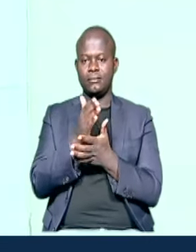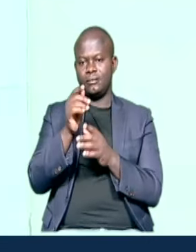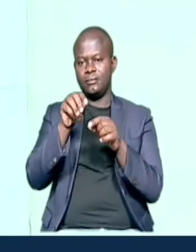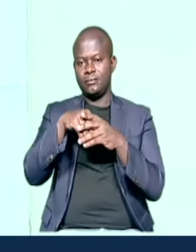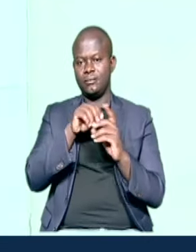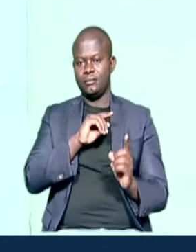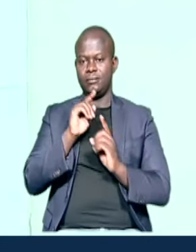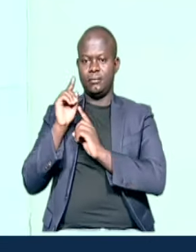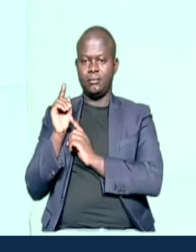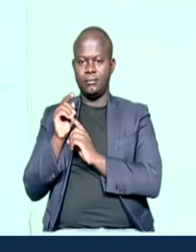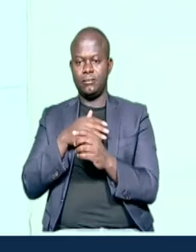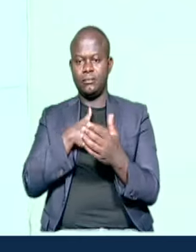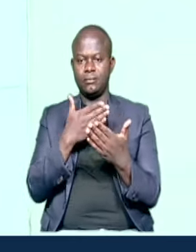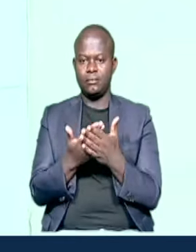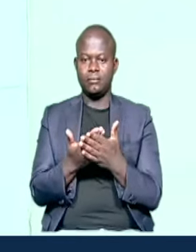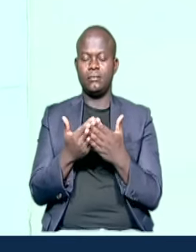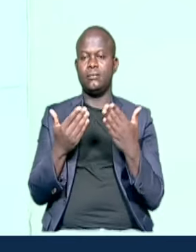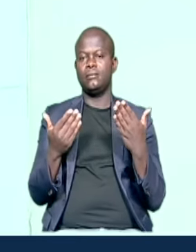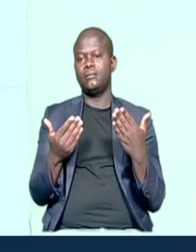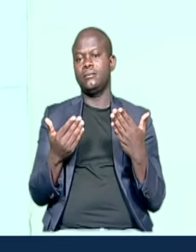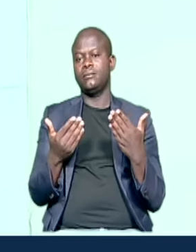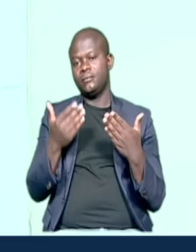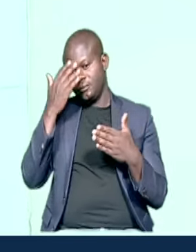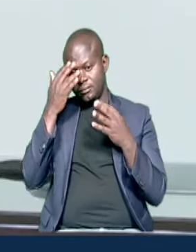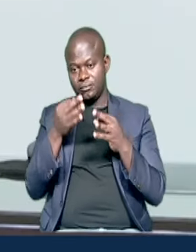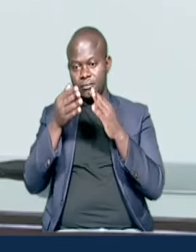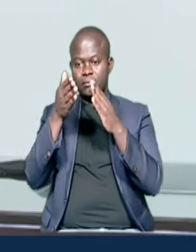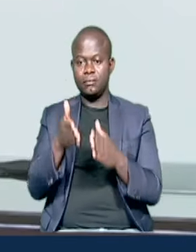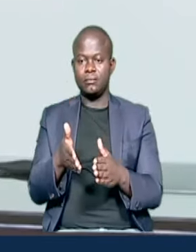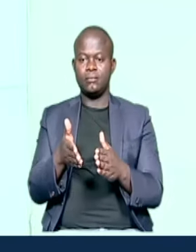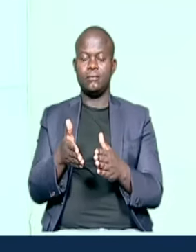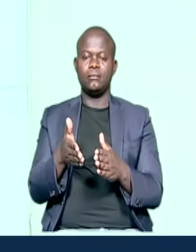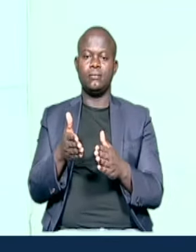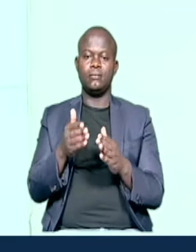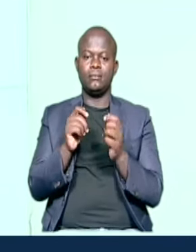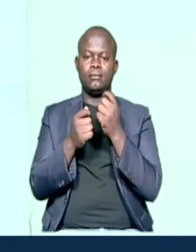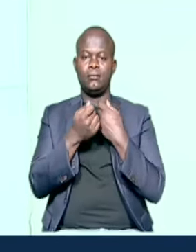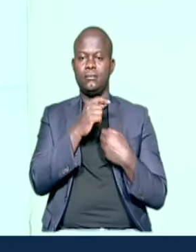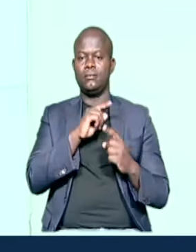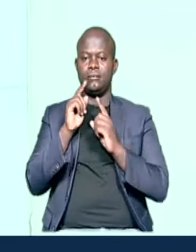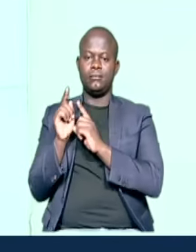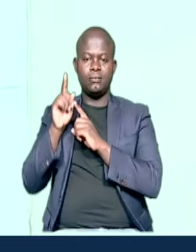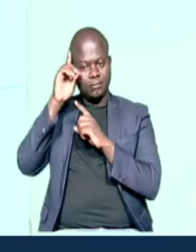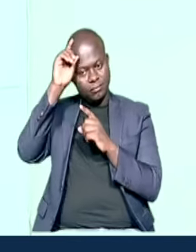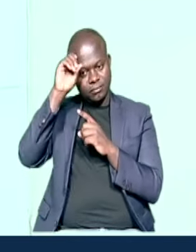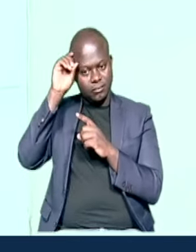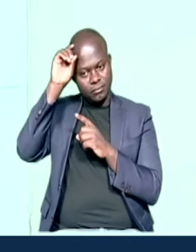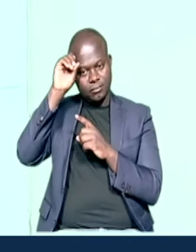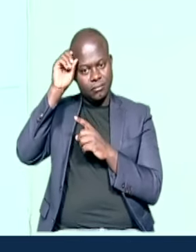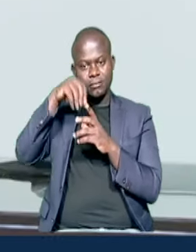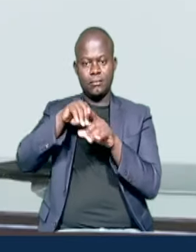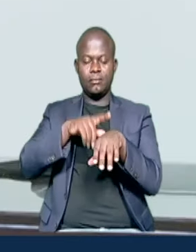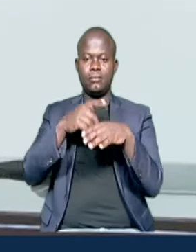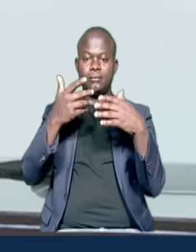gisirikare n'ubwitange n'amahitamo y'umuntu kuba umusirikare nagiye mbitekereza mu gihe